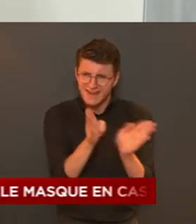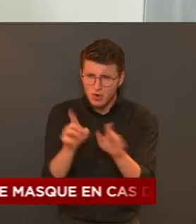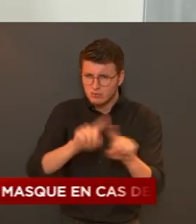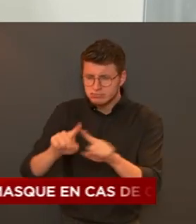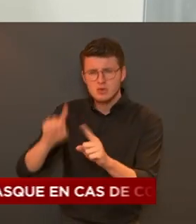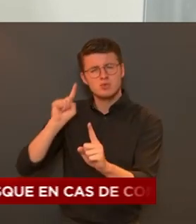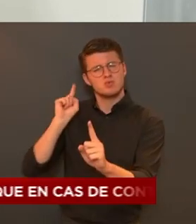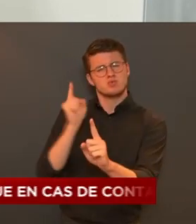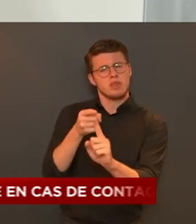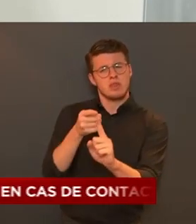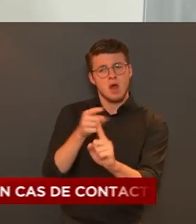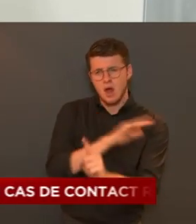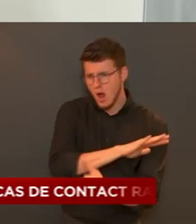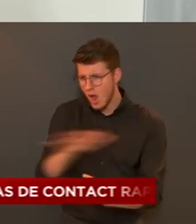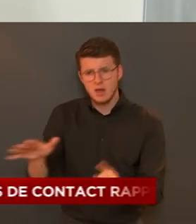but